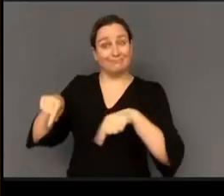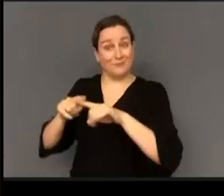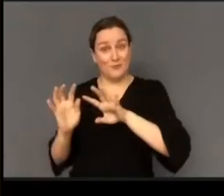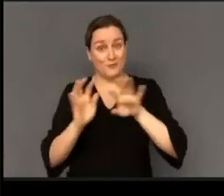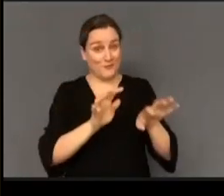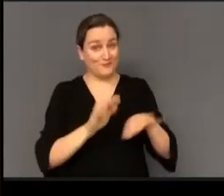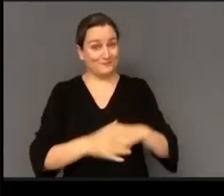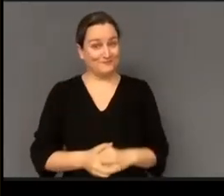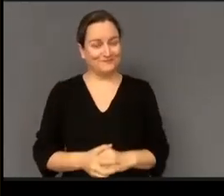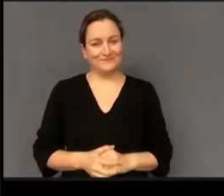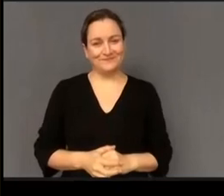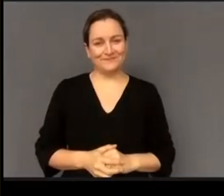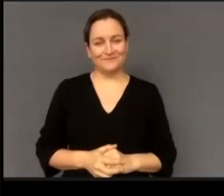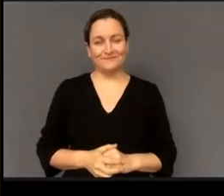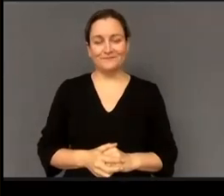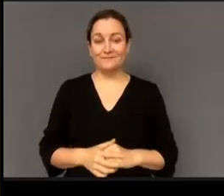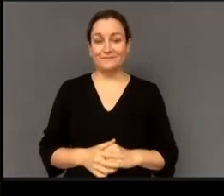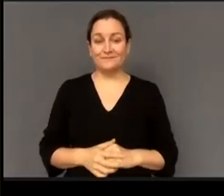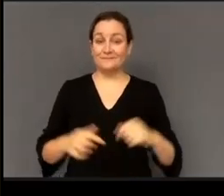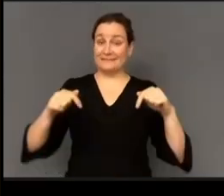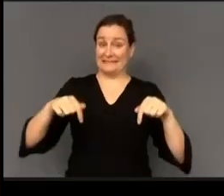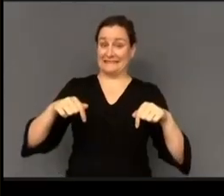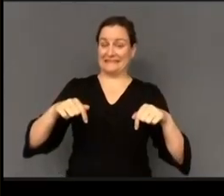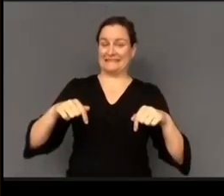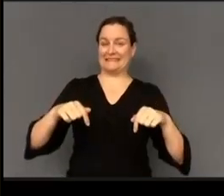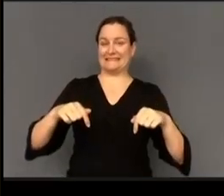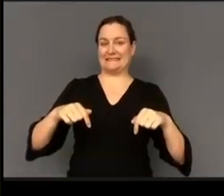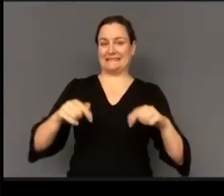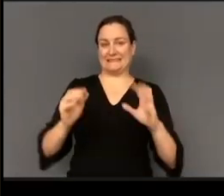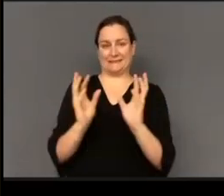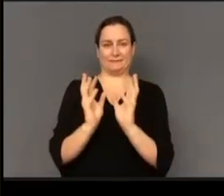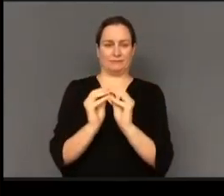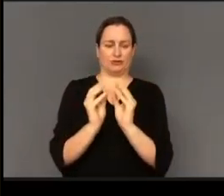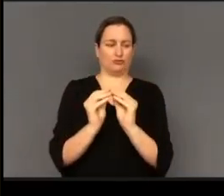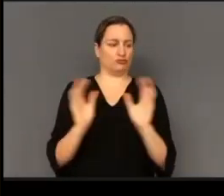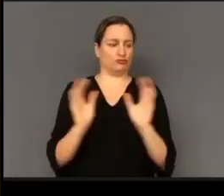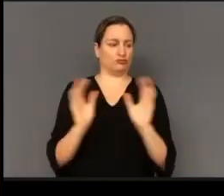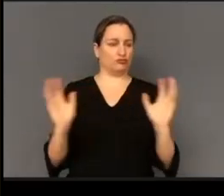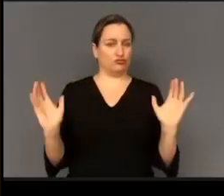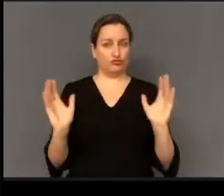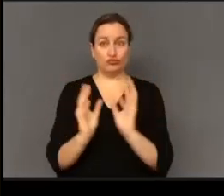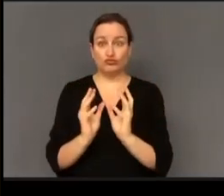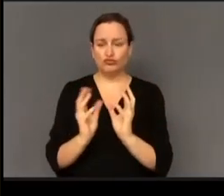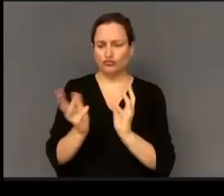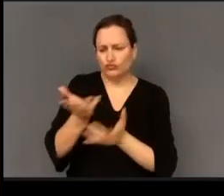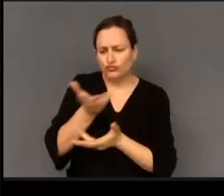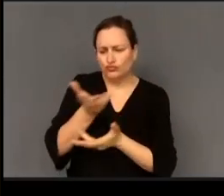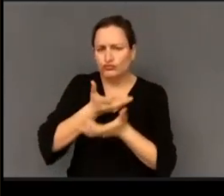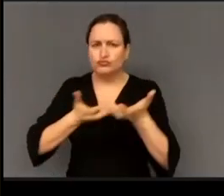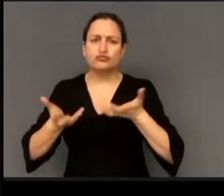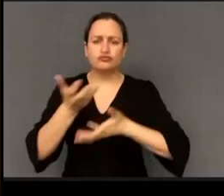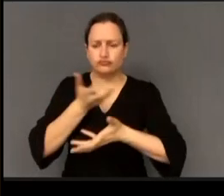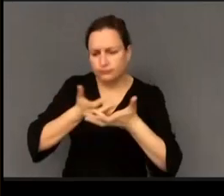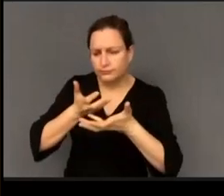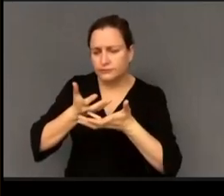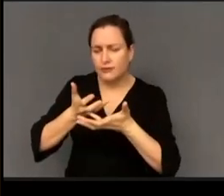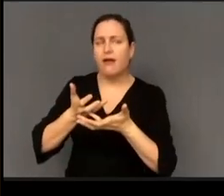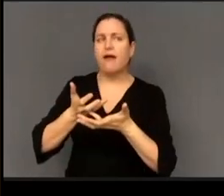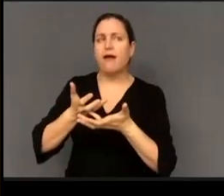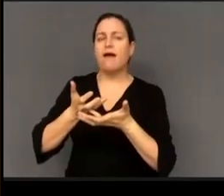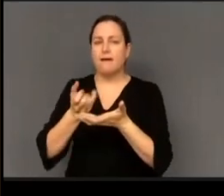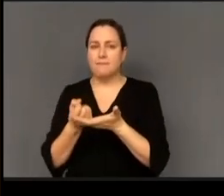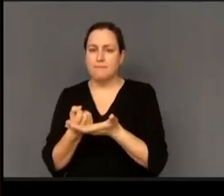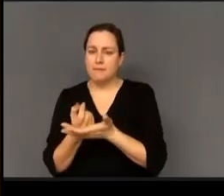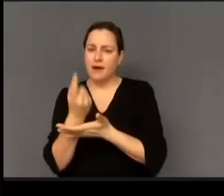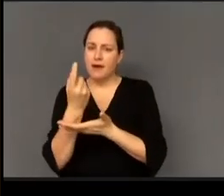そして皆様1人1人にとって有意で実りあるものとなることを記念し私